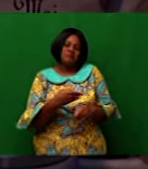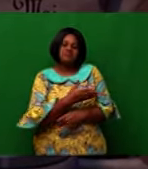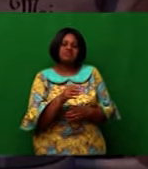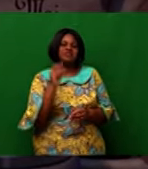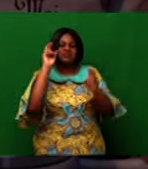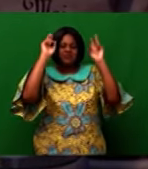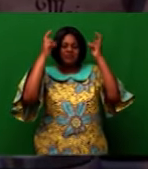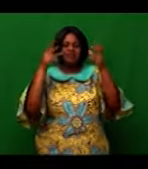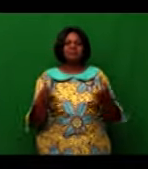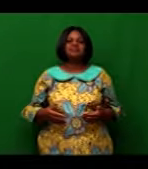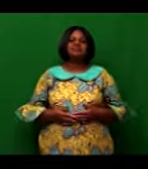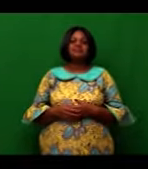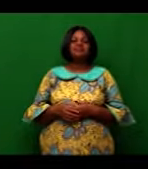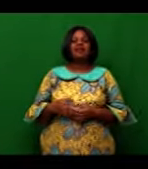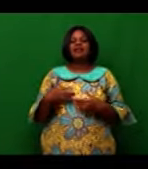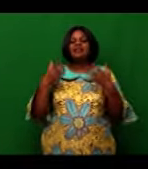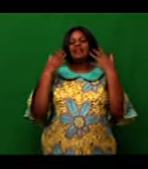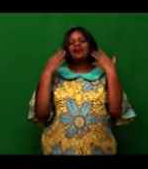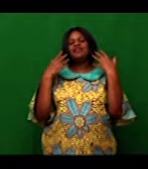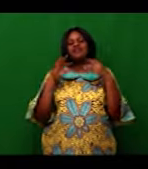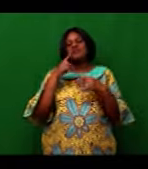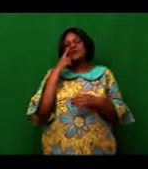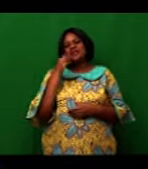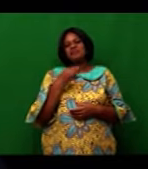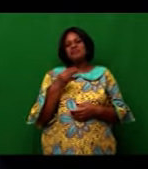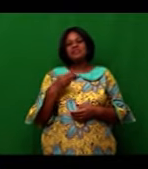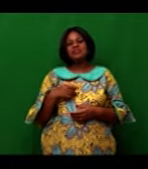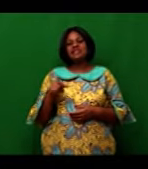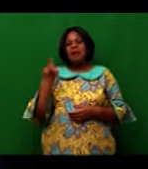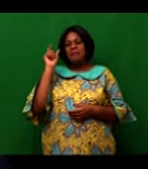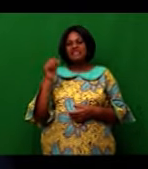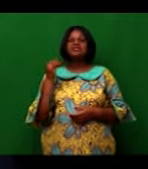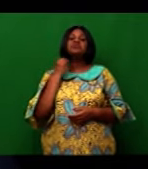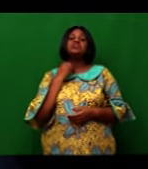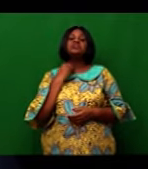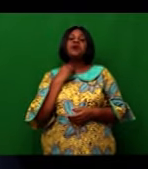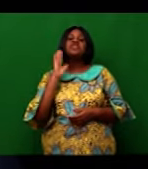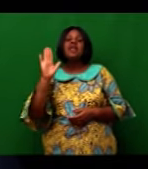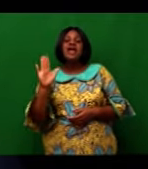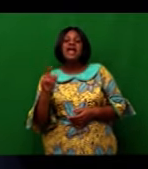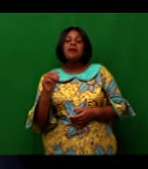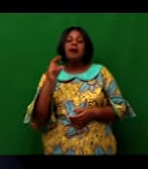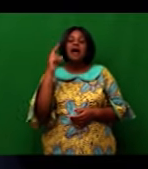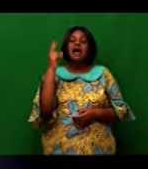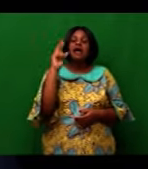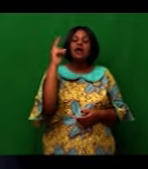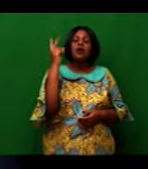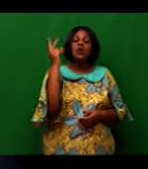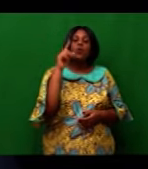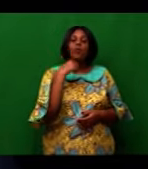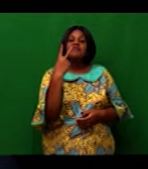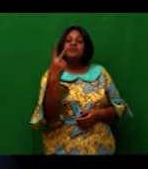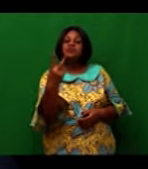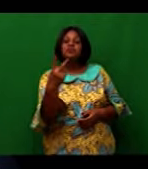pano reverend ndinoseka vanhu vachitaura kuti hanzi anofadzwa naye murume vanhu vakaita research vachaona kuti munhu